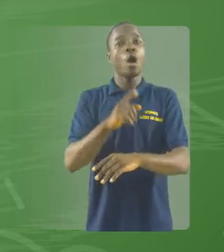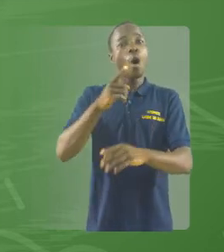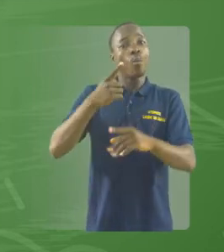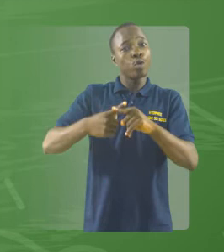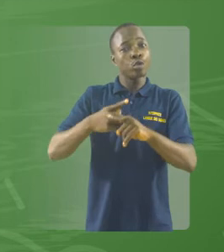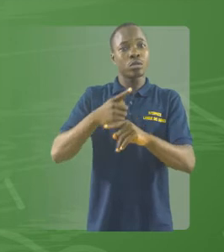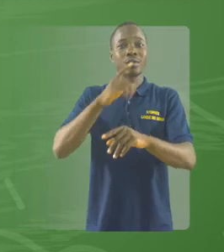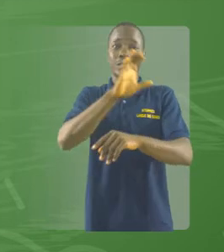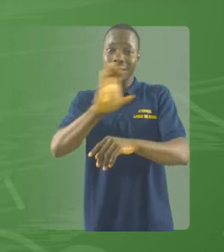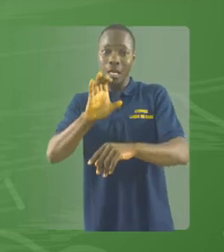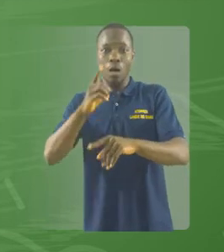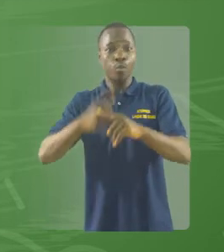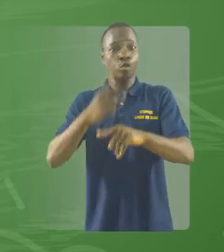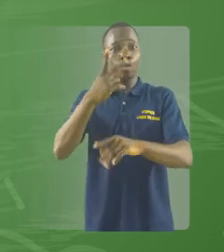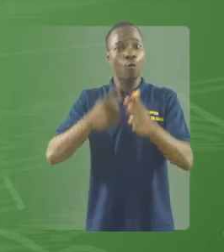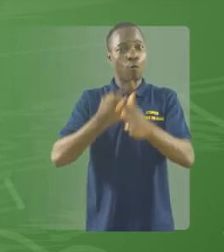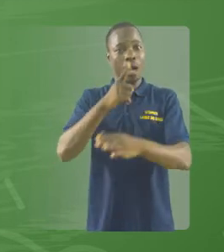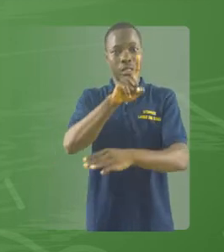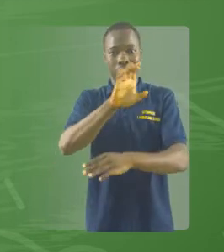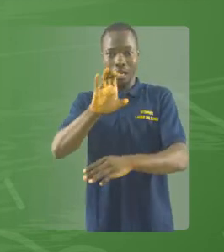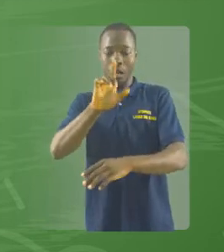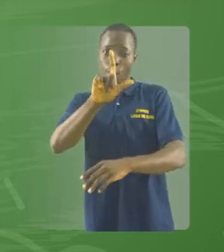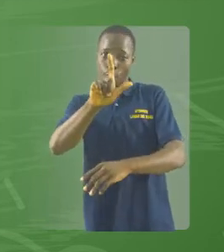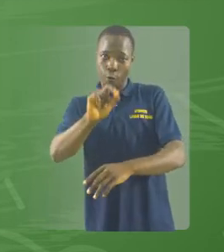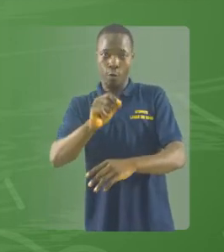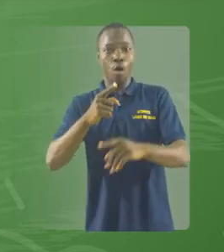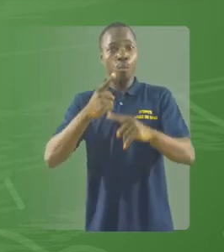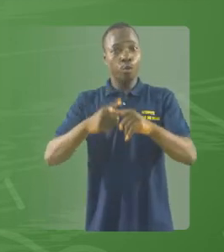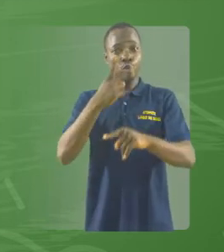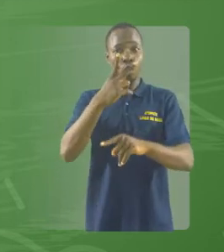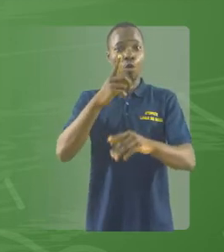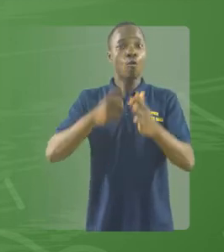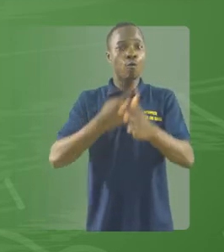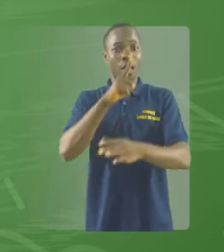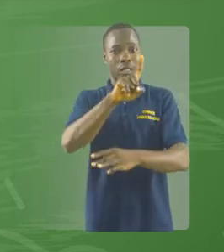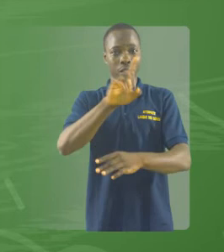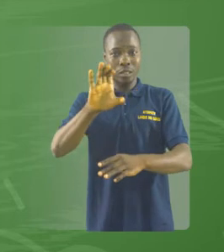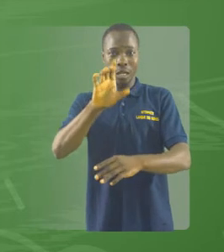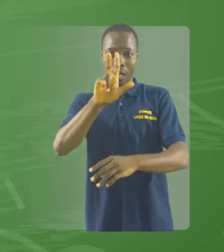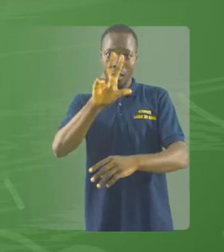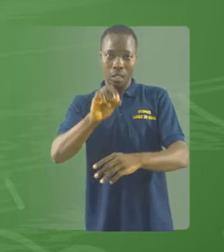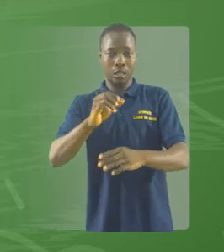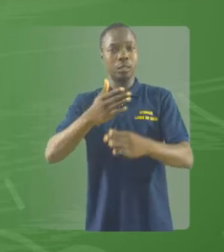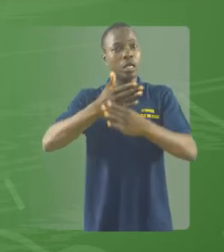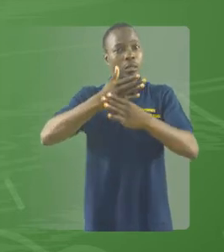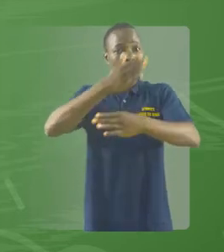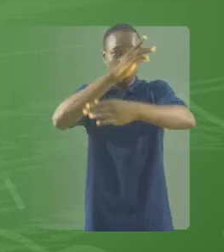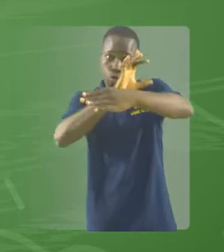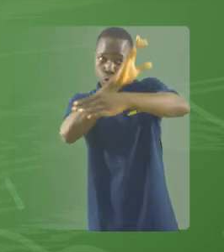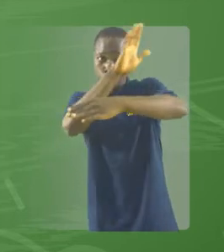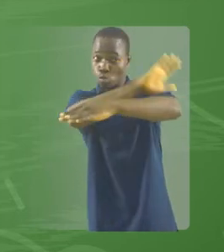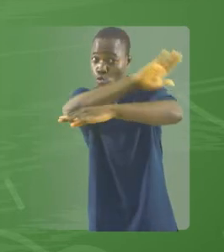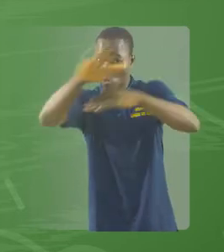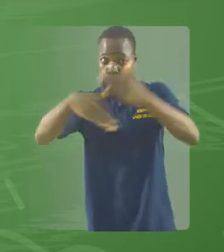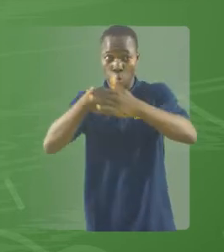100 plus 2 fois 120 plus 2 fois 130 divisé par 8. Ce